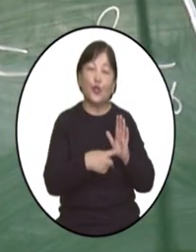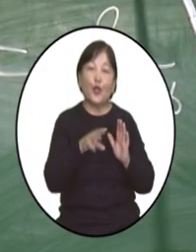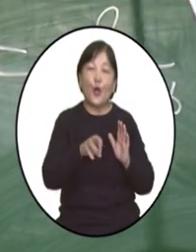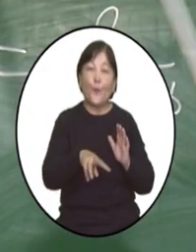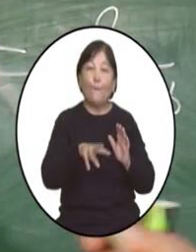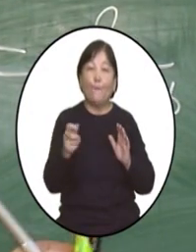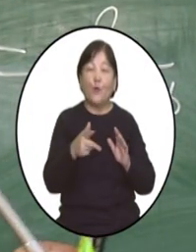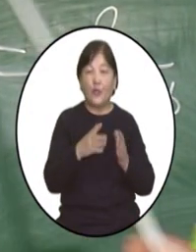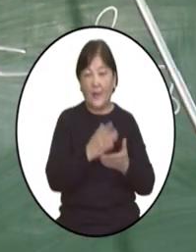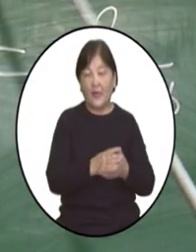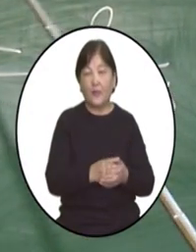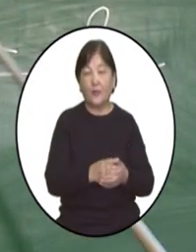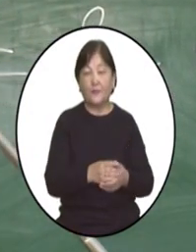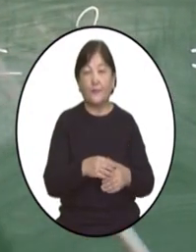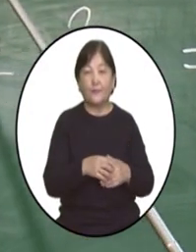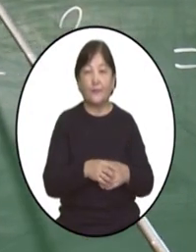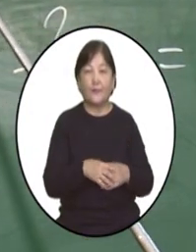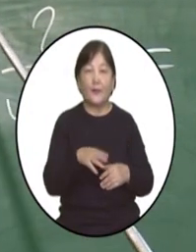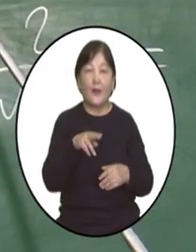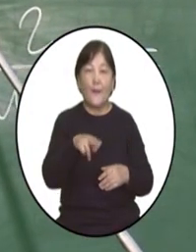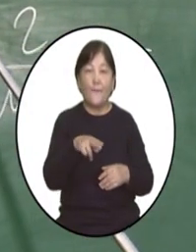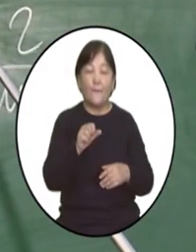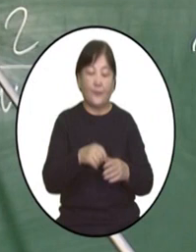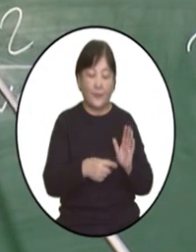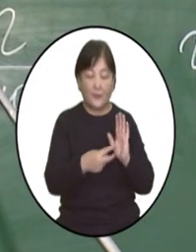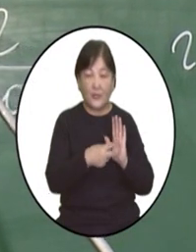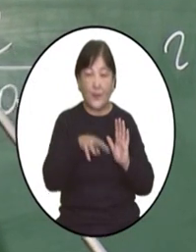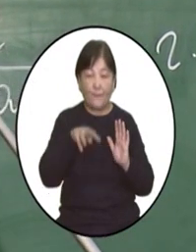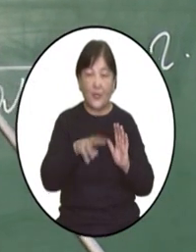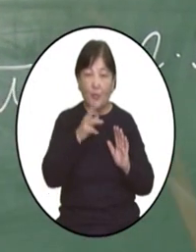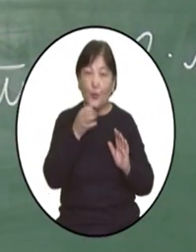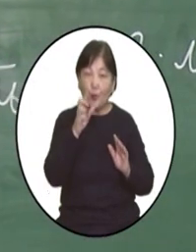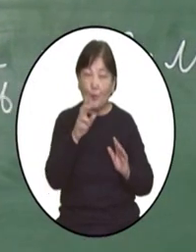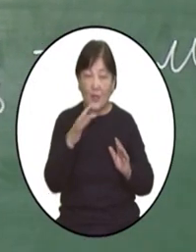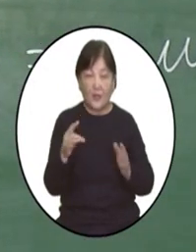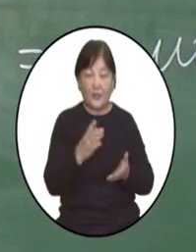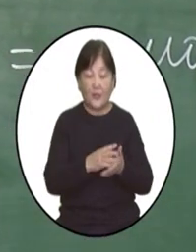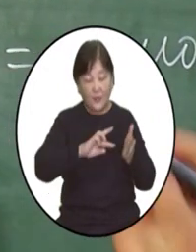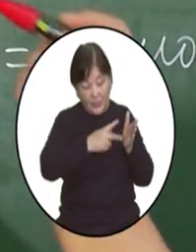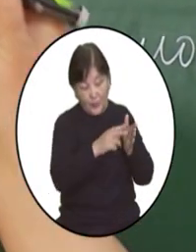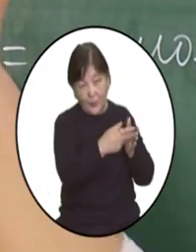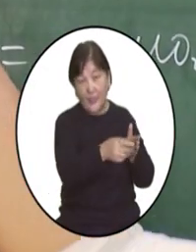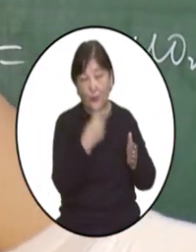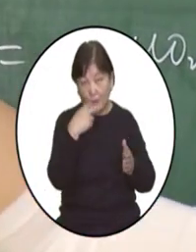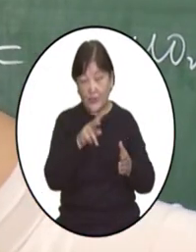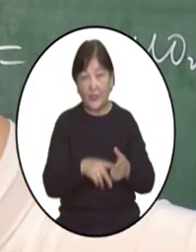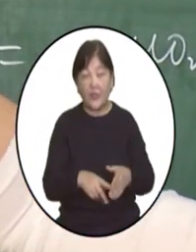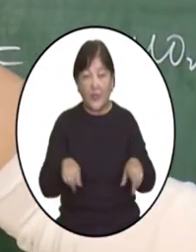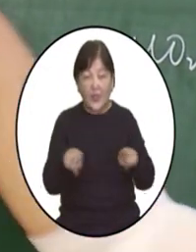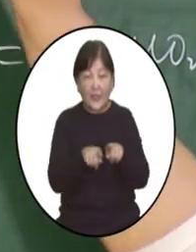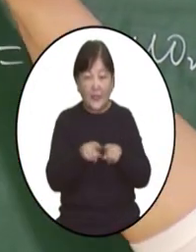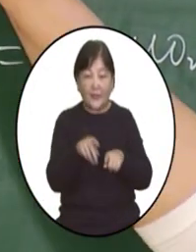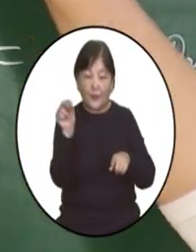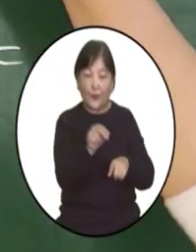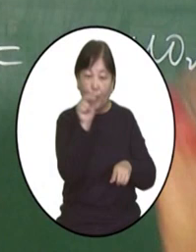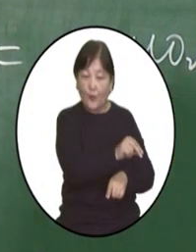кельвин. Хуваахан паскалыг үрчхэн метр кубээр илэрхийлж хэлсэн байх нэ. Тэгвэл эндээс ижил зүйлүүд нь хураагдж байгаа учраас